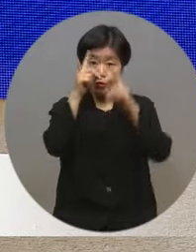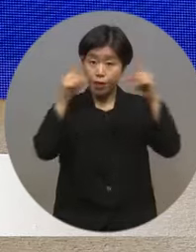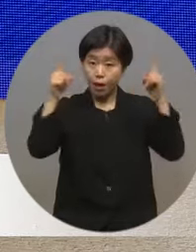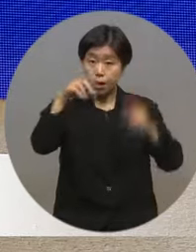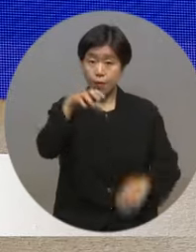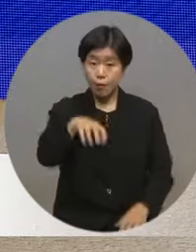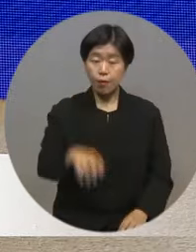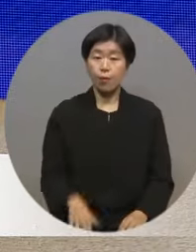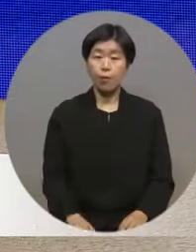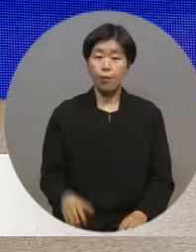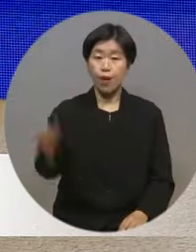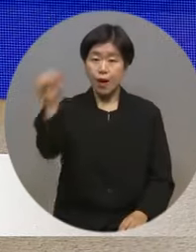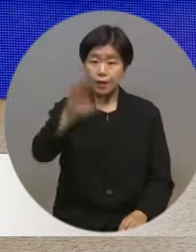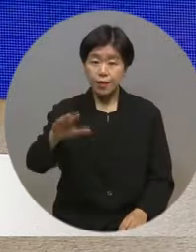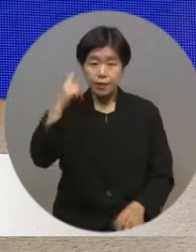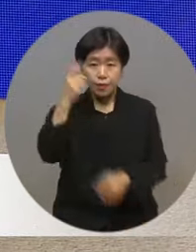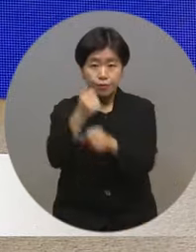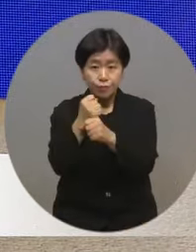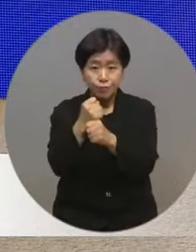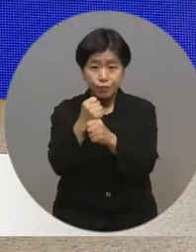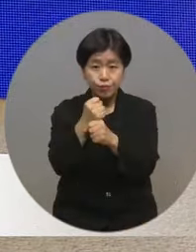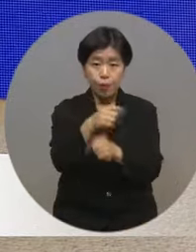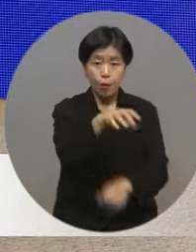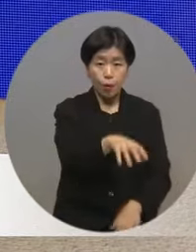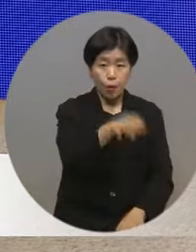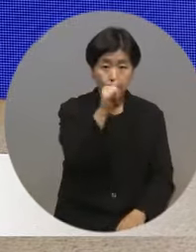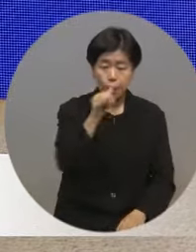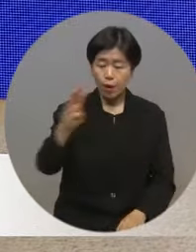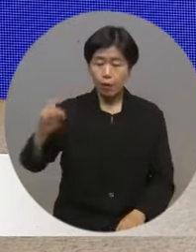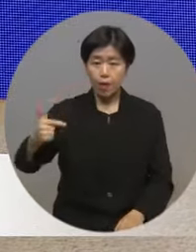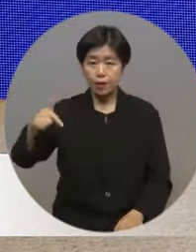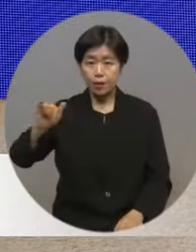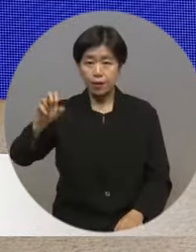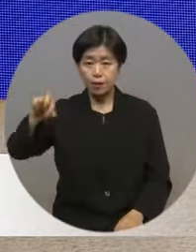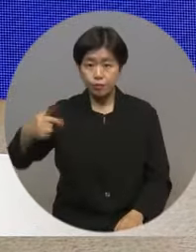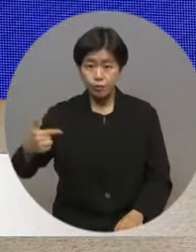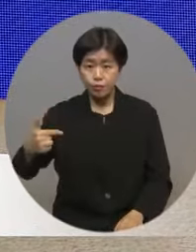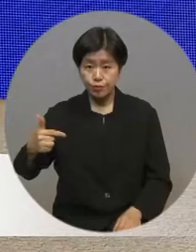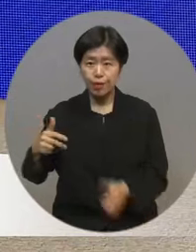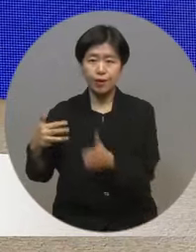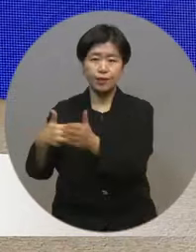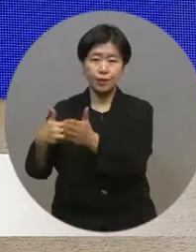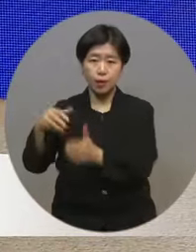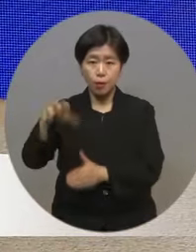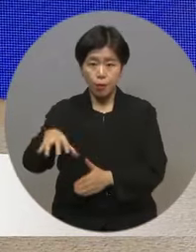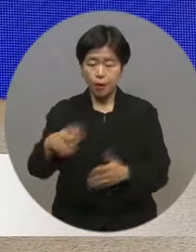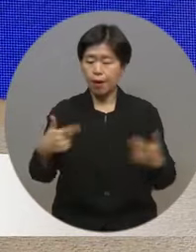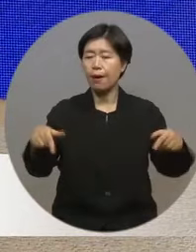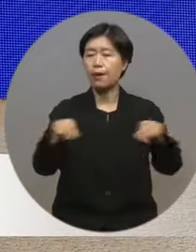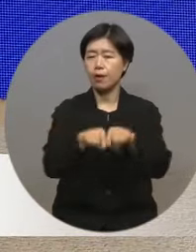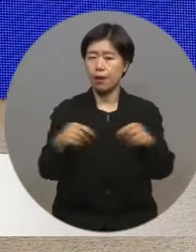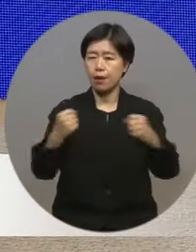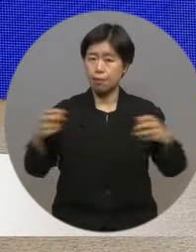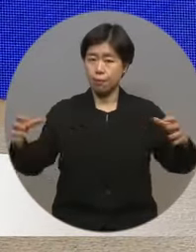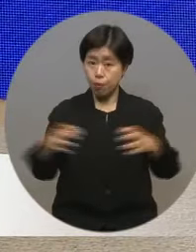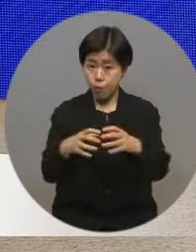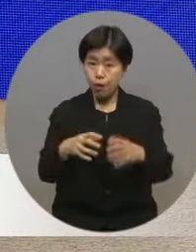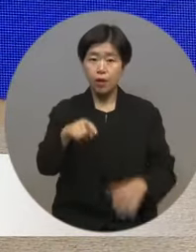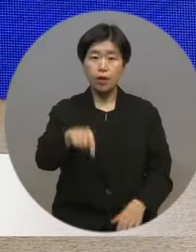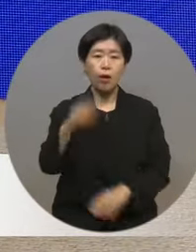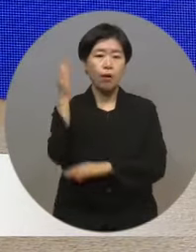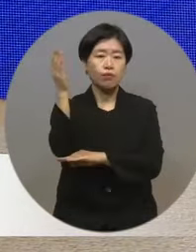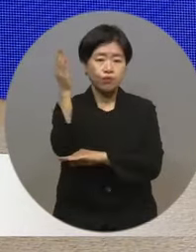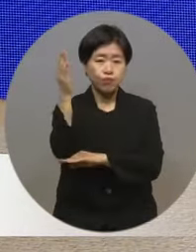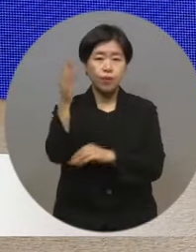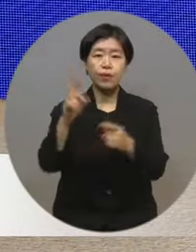the TASD evolving into an annual tradition, a testament to the success of